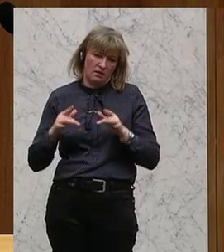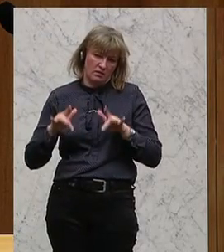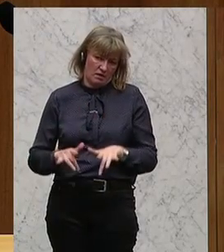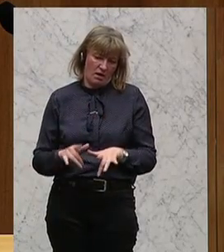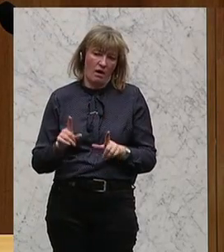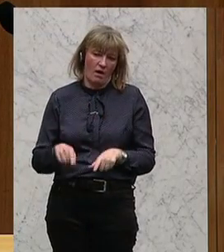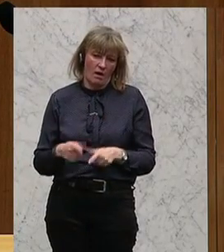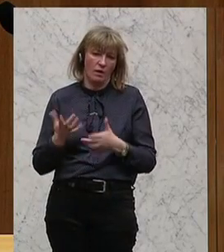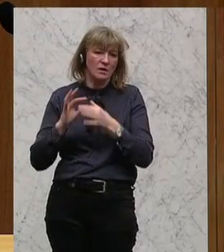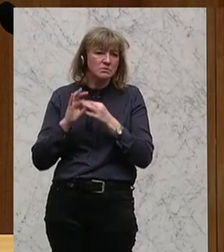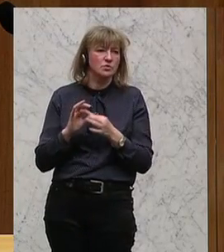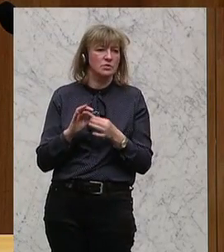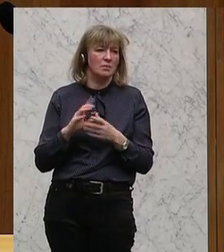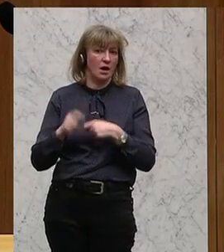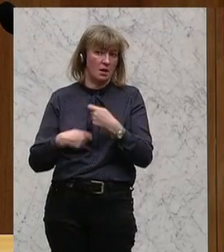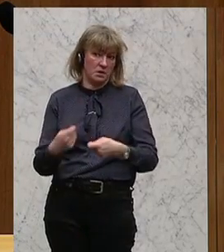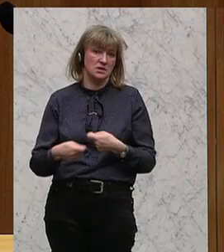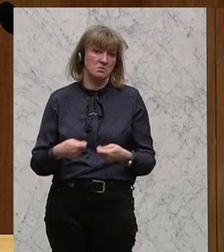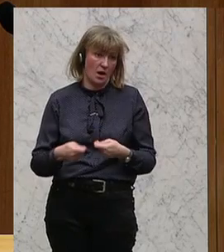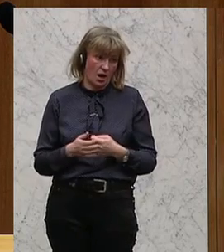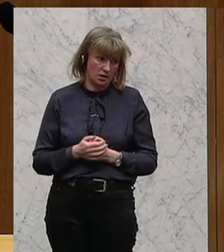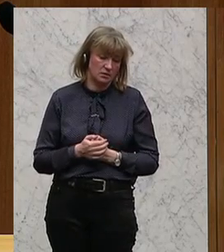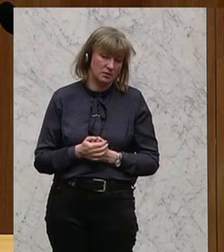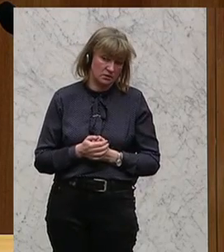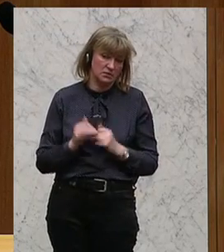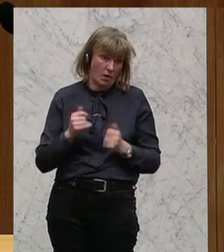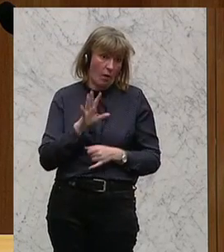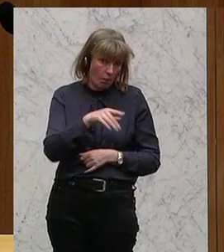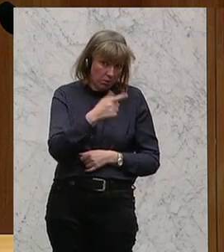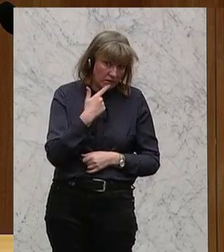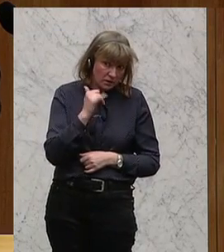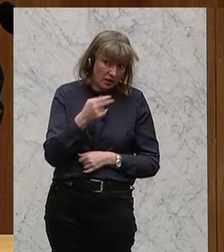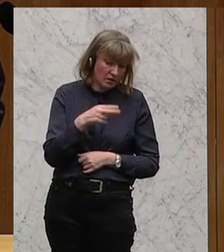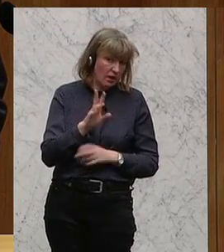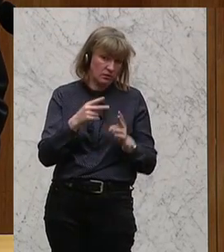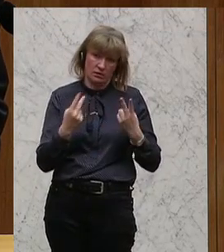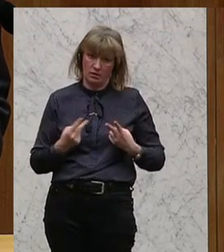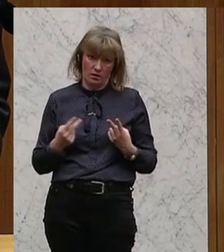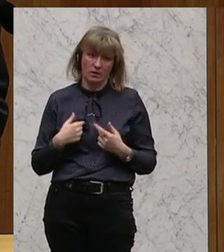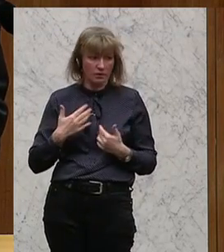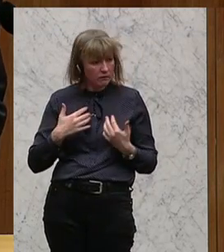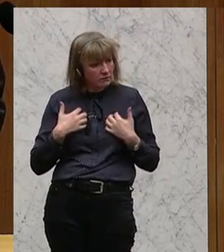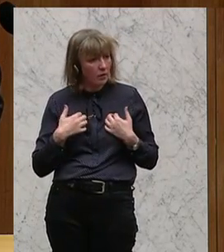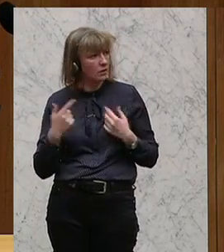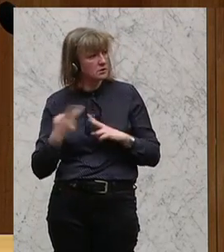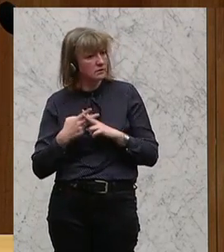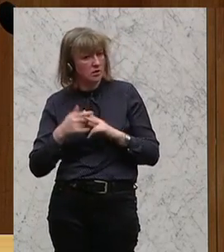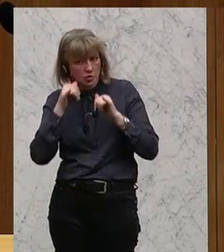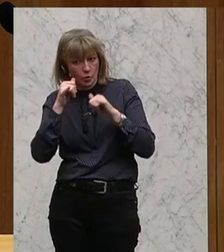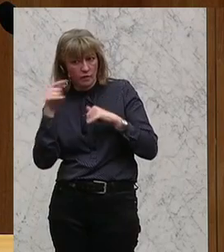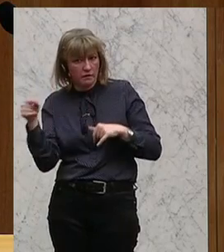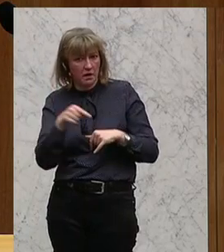im Zusammenhang mit dem Arbeitsmarkt, ja, ob Ihnen das gefällt oder nicht. Und ich bin ja sehr froh für Ihre Zwischenrufe, und machen Sie nur